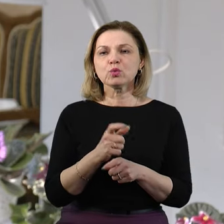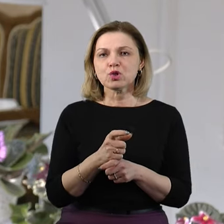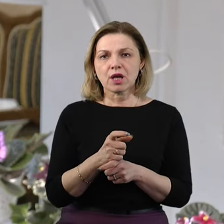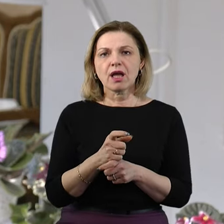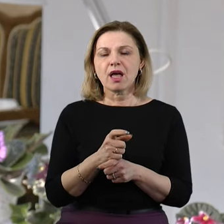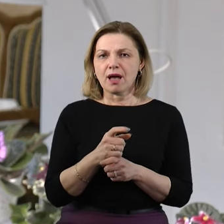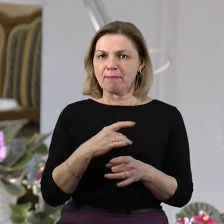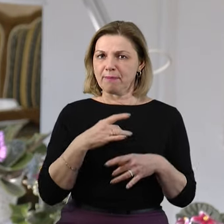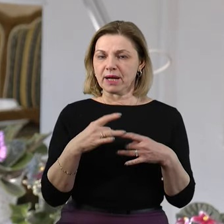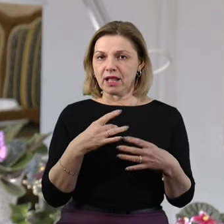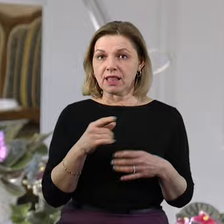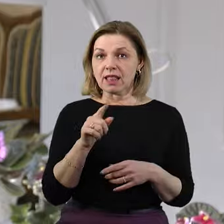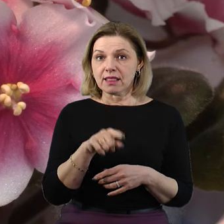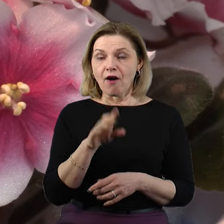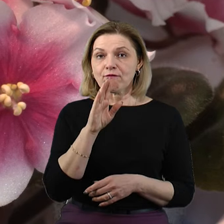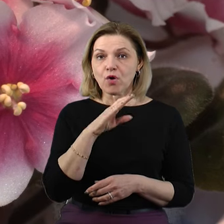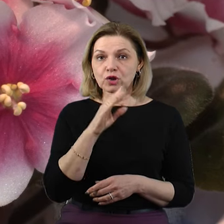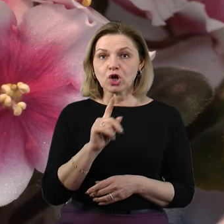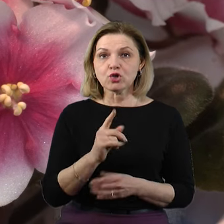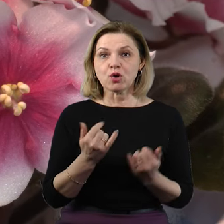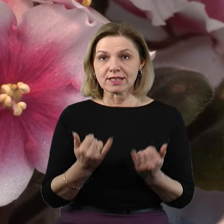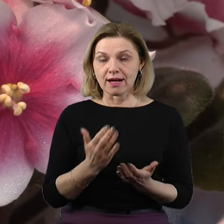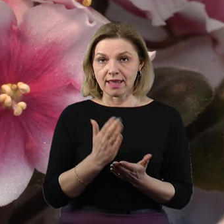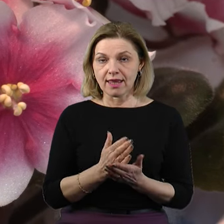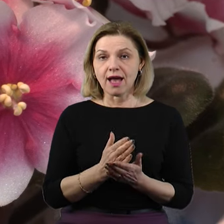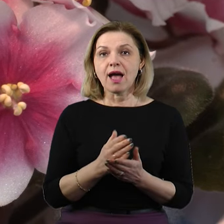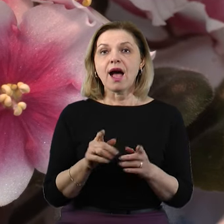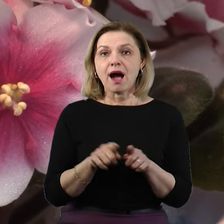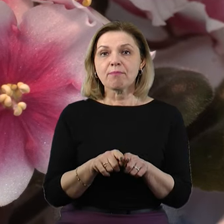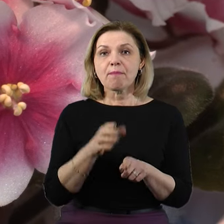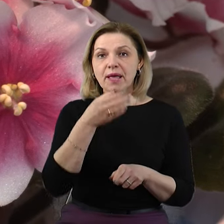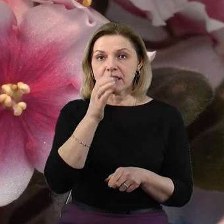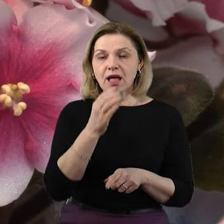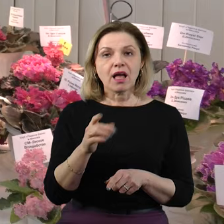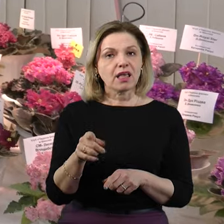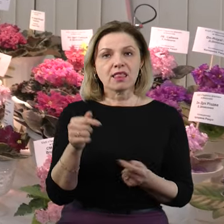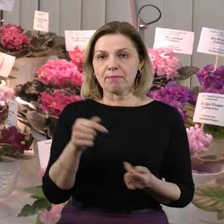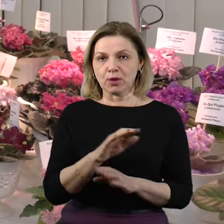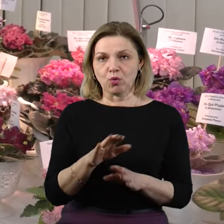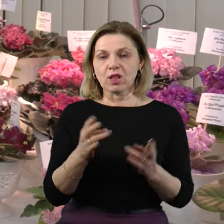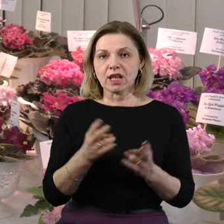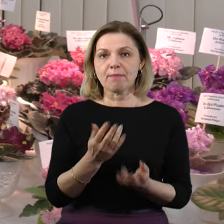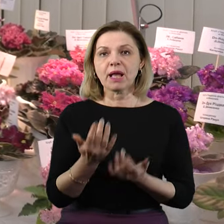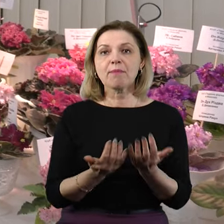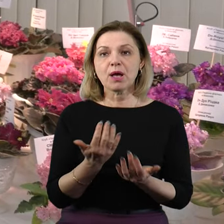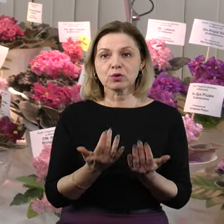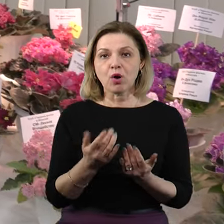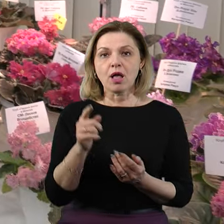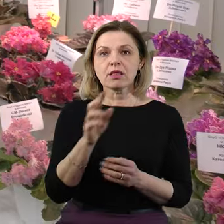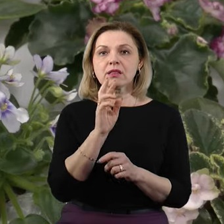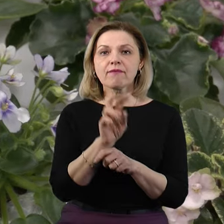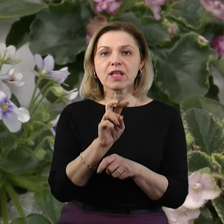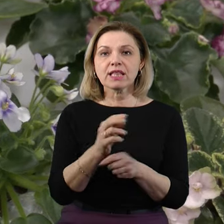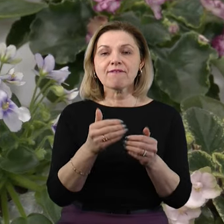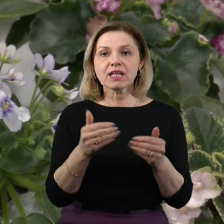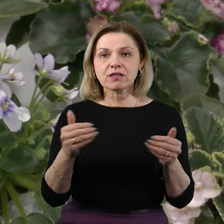примхлива вот навіть та вода що в нас зараз є як пітна для неї не підходить її треба кип'ятити Наталя відвідує квиткову виставку щороку